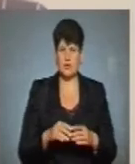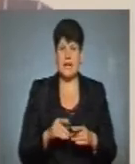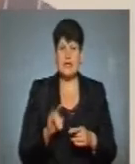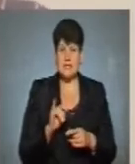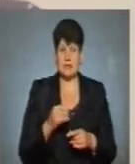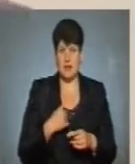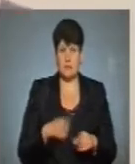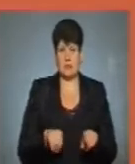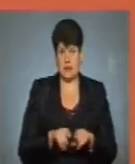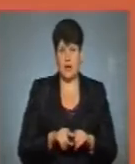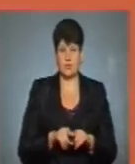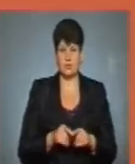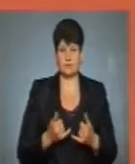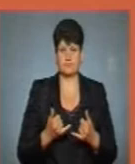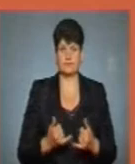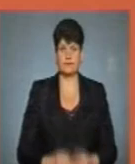чергу нам також.